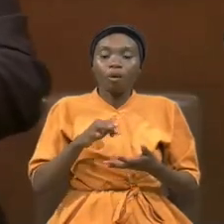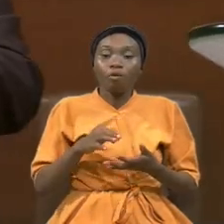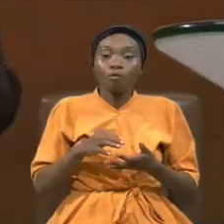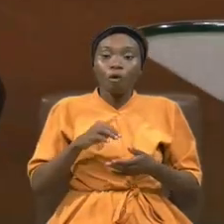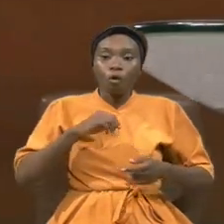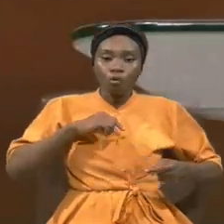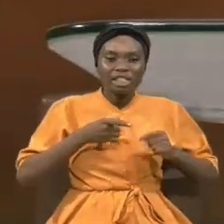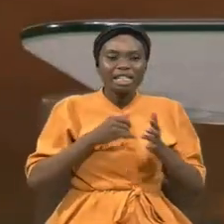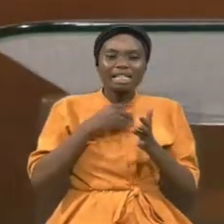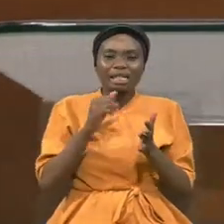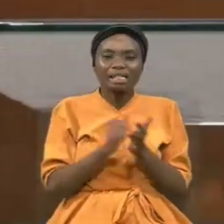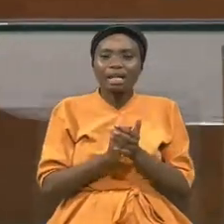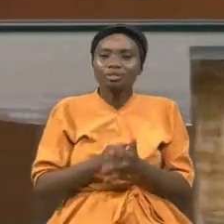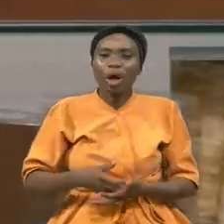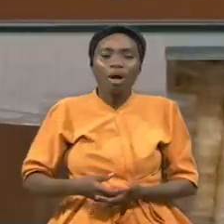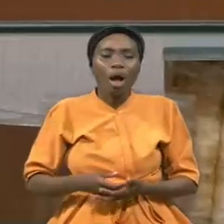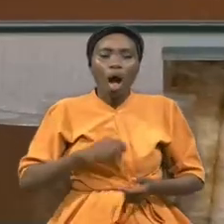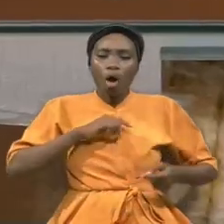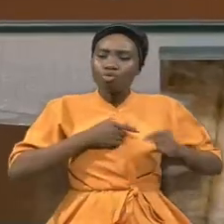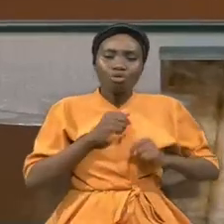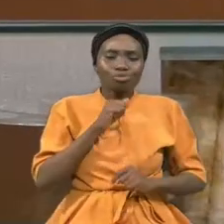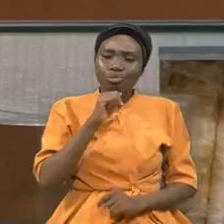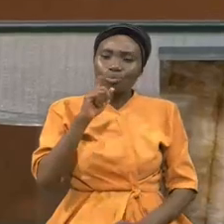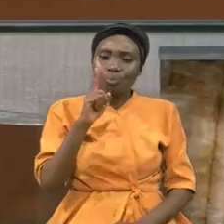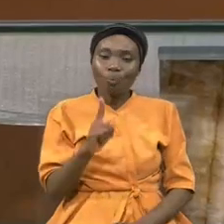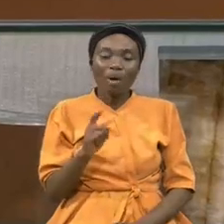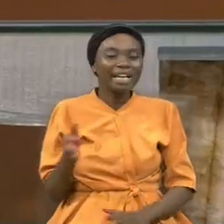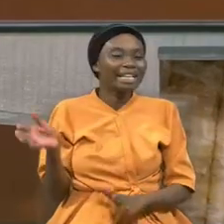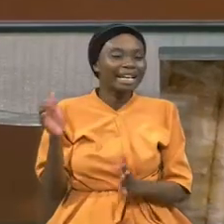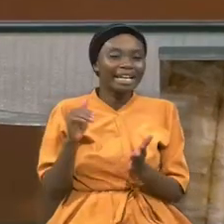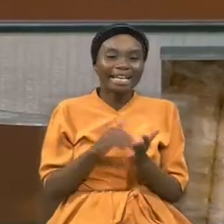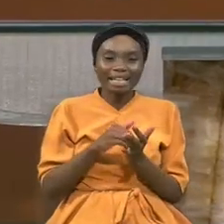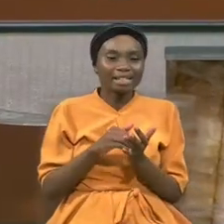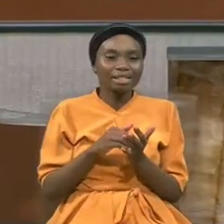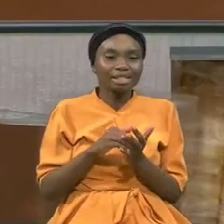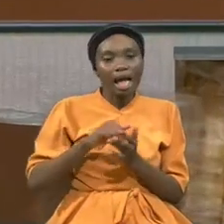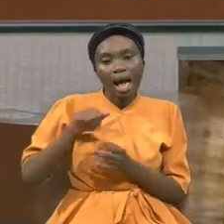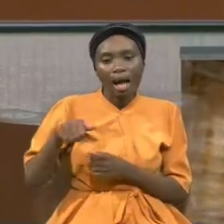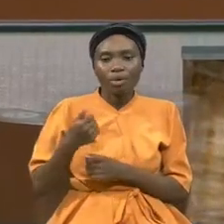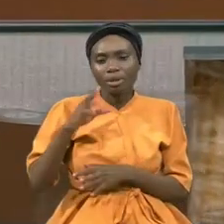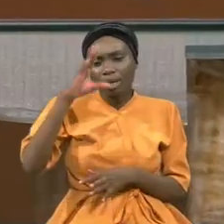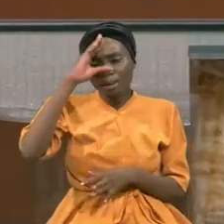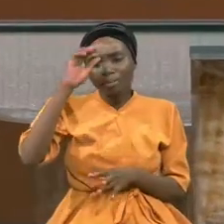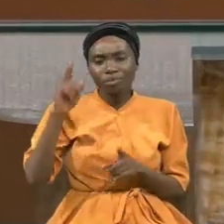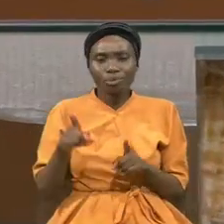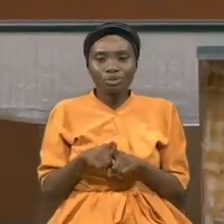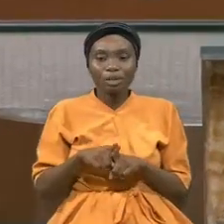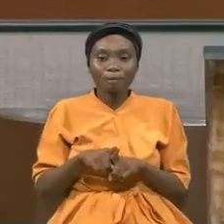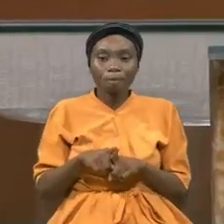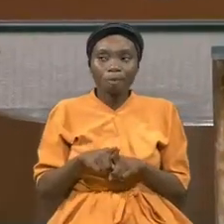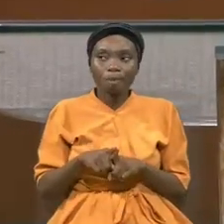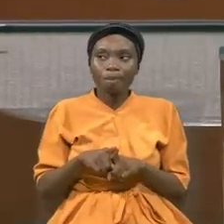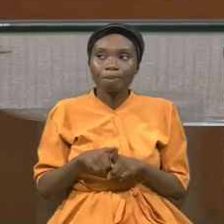plaintes. Et ne vous plaignez pas les uns des autres, frères, afin